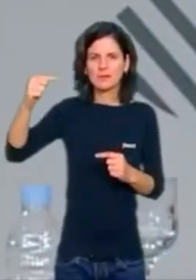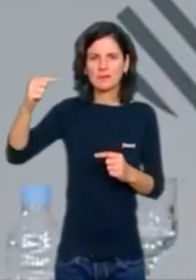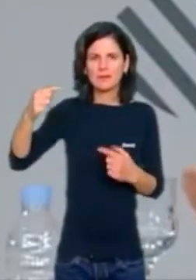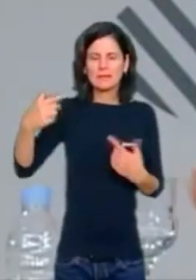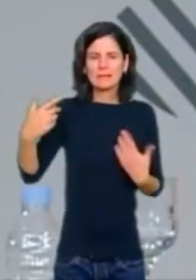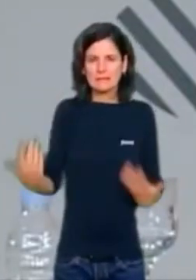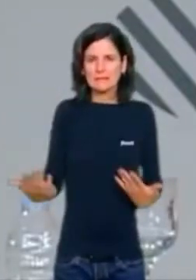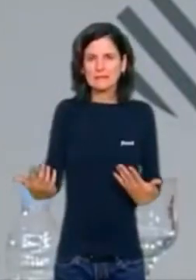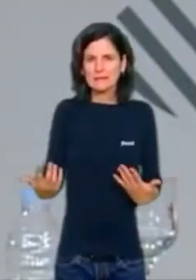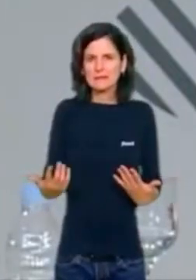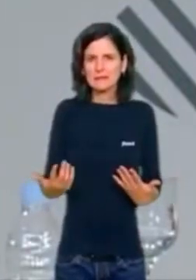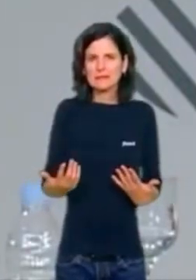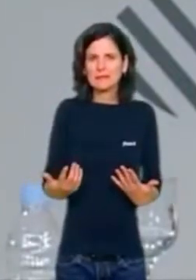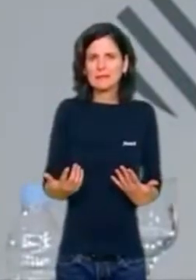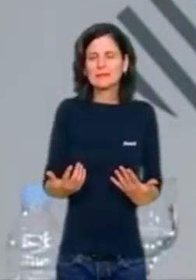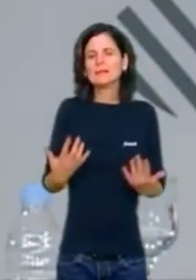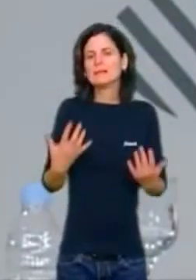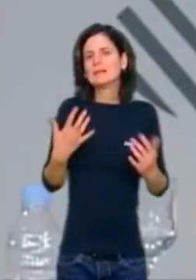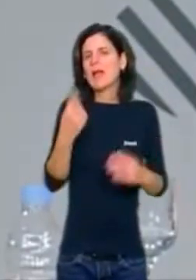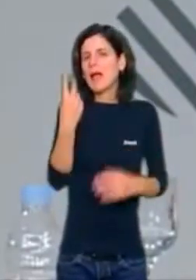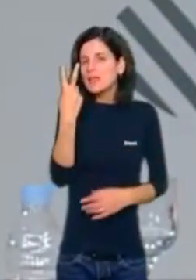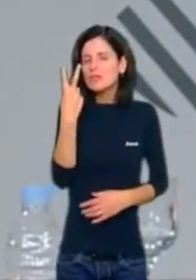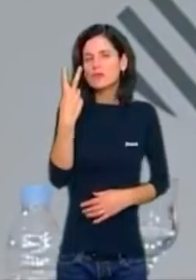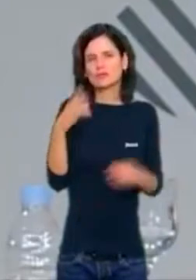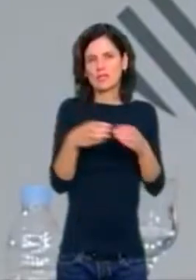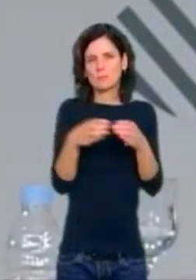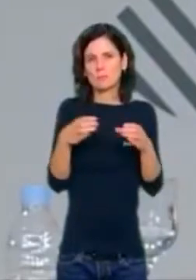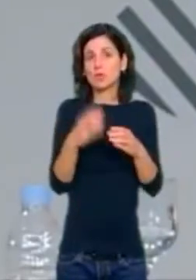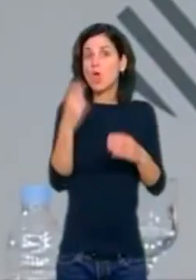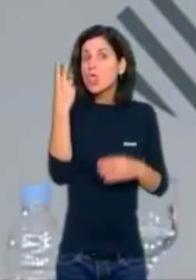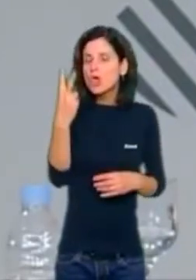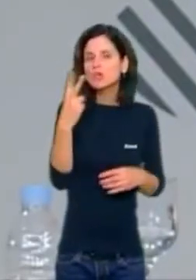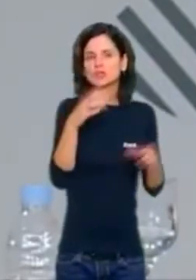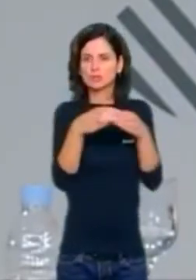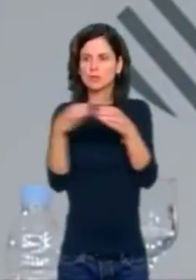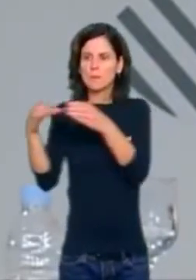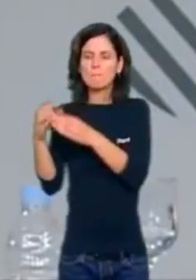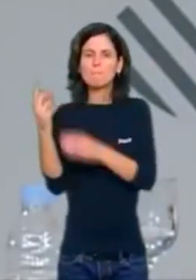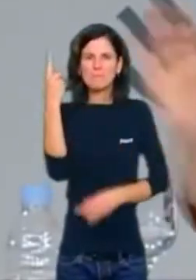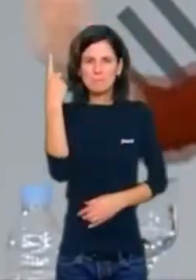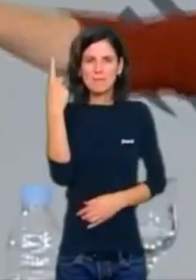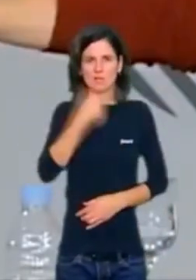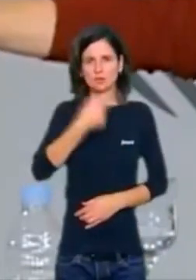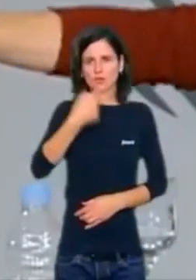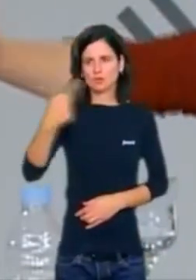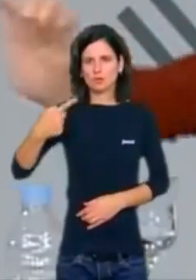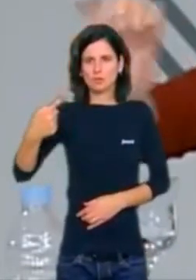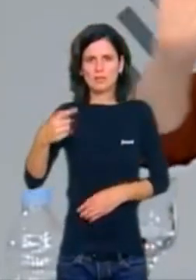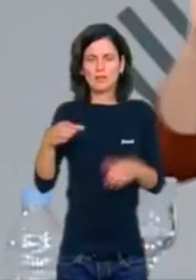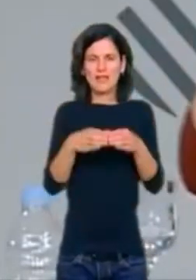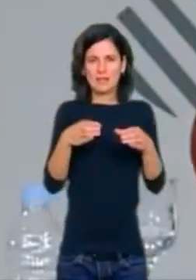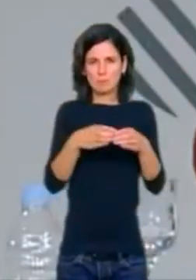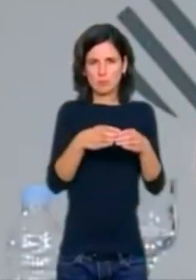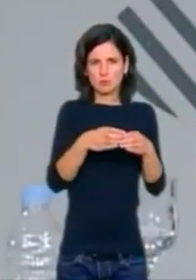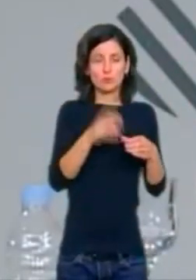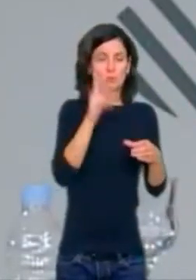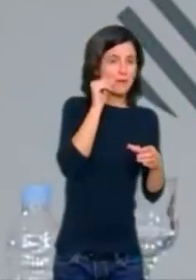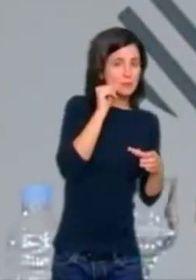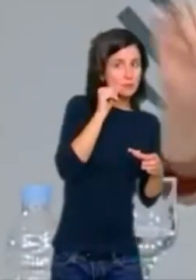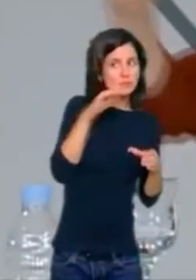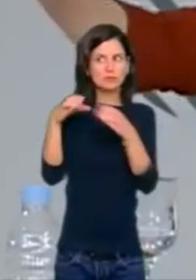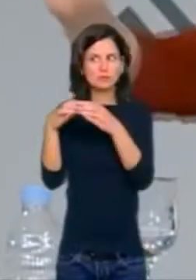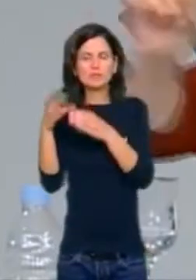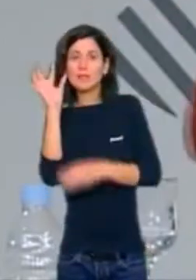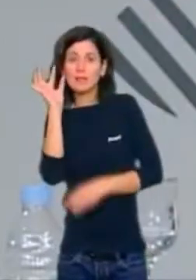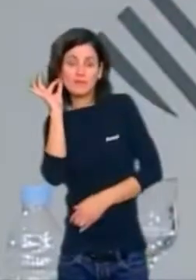N'hi ha dos equips, no? Dos primers equips en el València, que com dic, altres clubs no tenen, eh? Però el València té dos primers